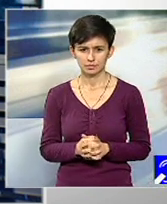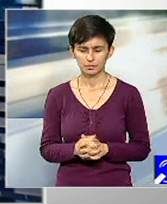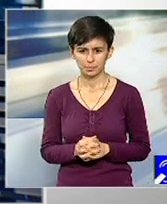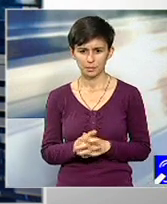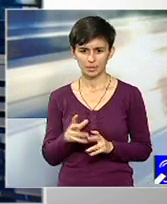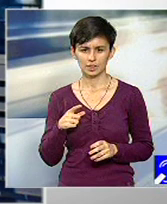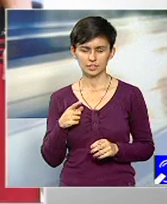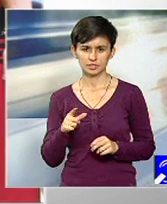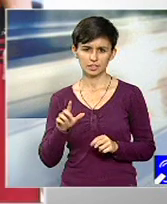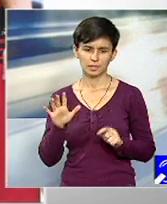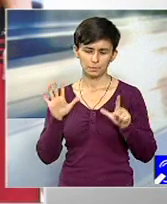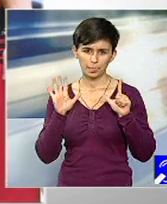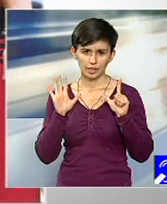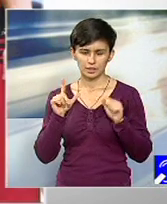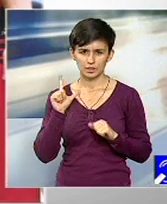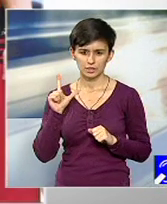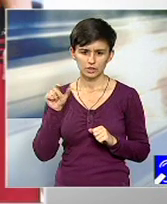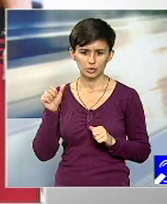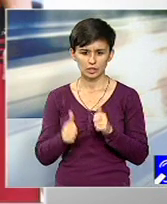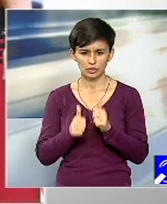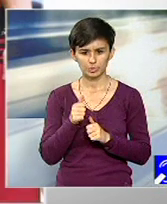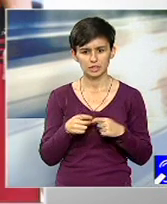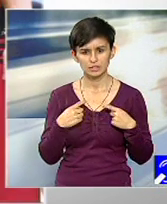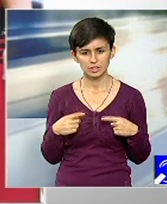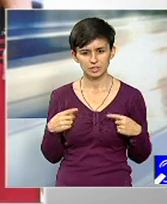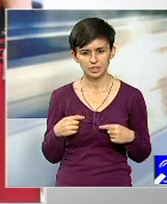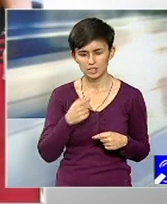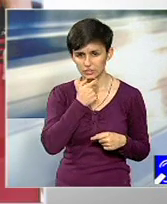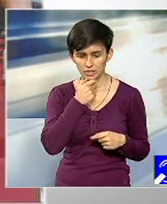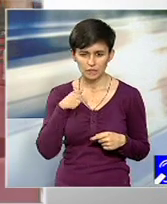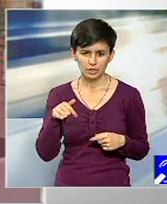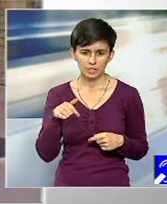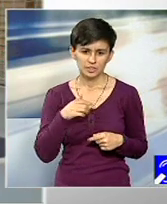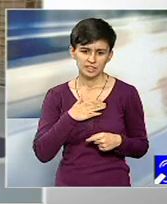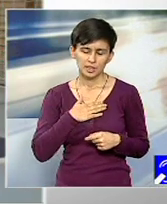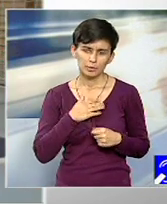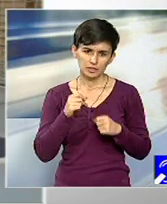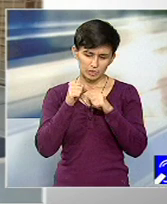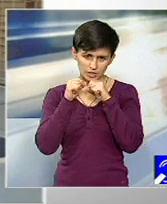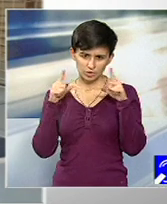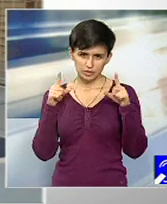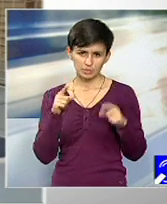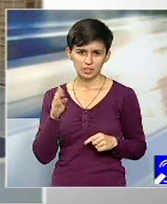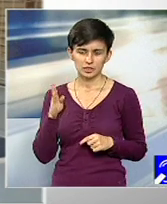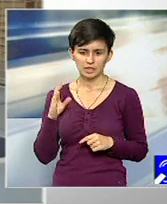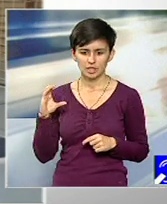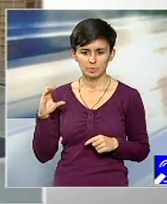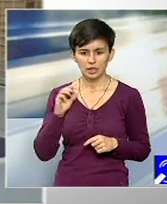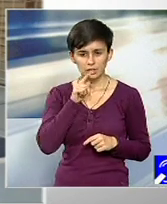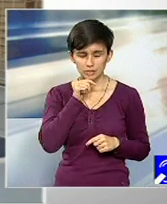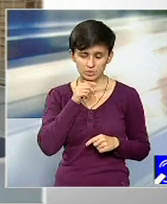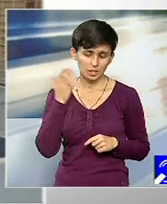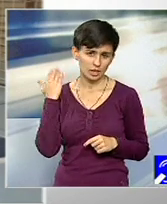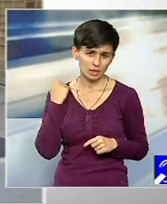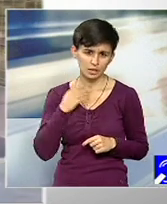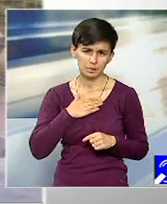separate. Și anul ăsta am avut și o surpriză în prima etapă din partea Bacăului, unde am avut un meci foarte strâns,